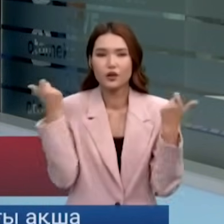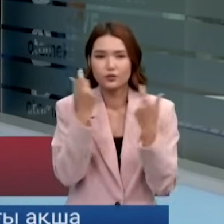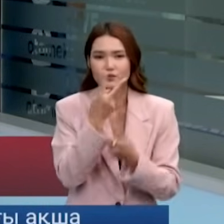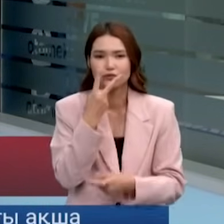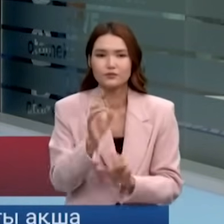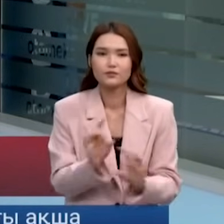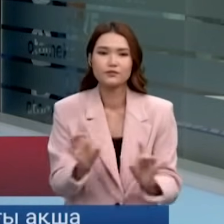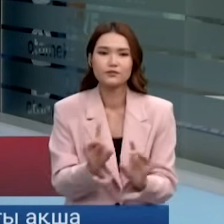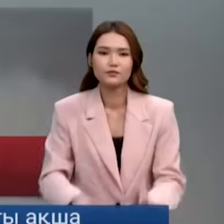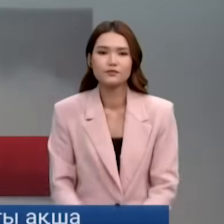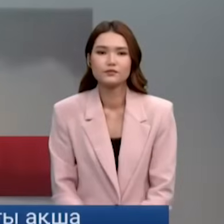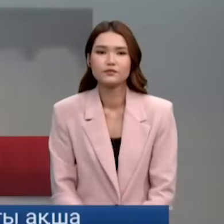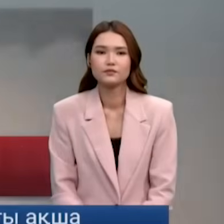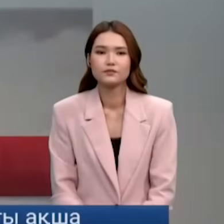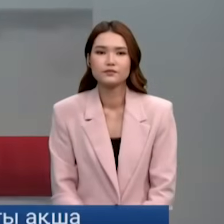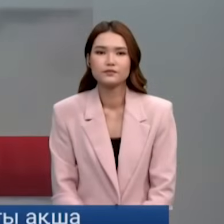тарқатсын.